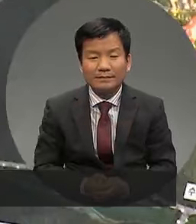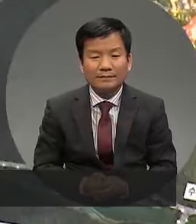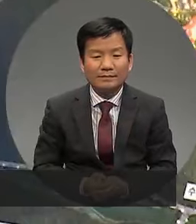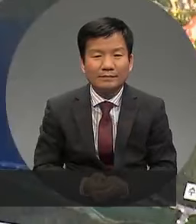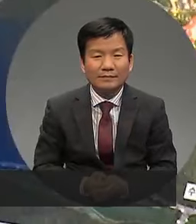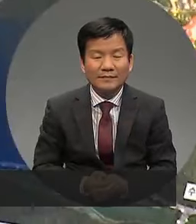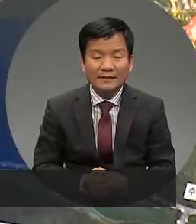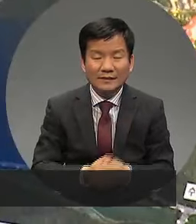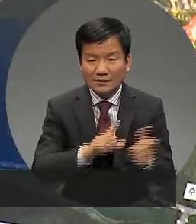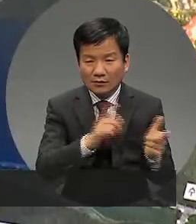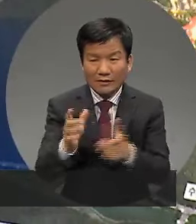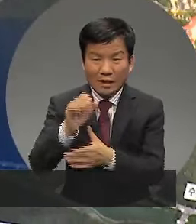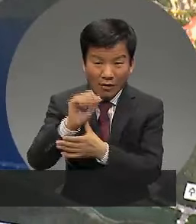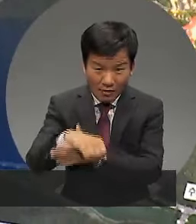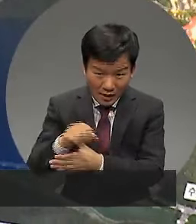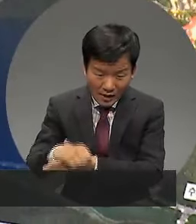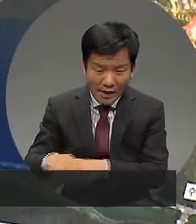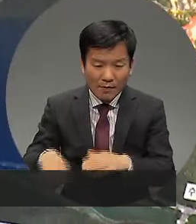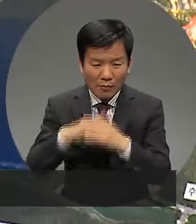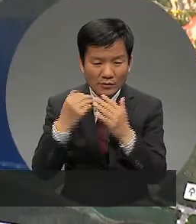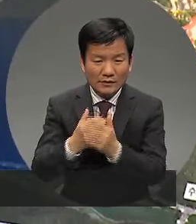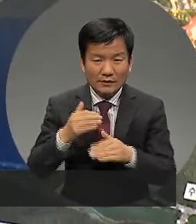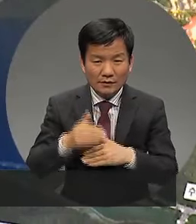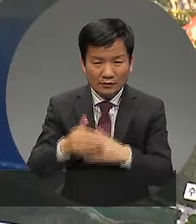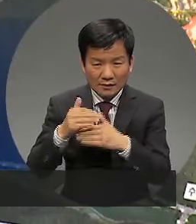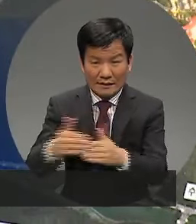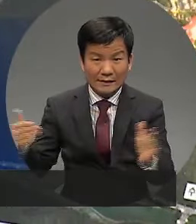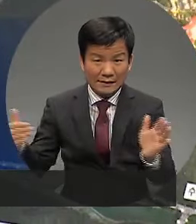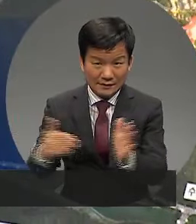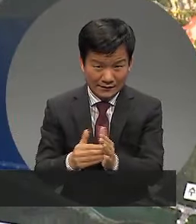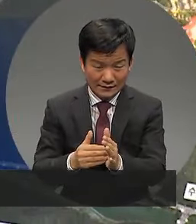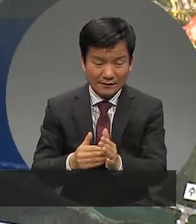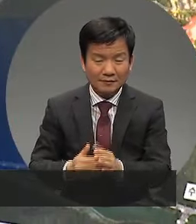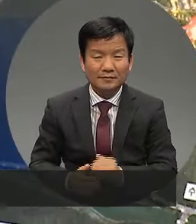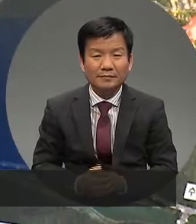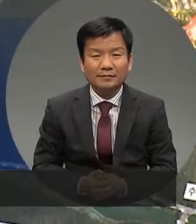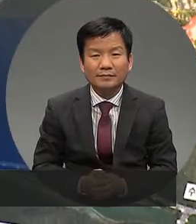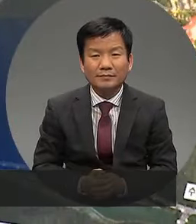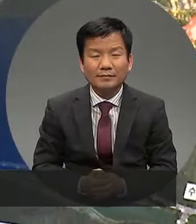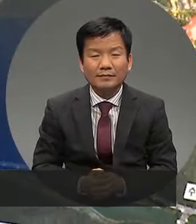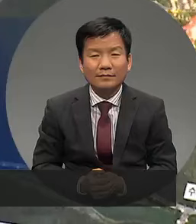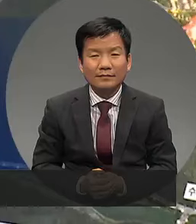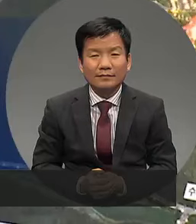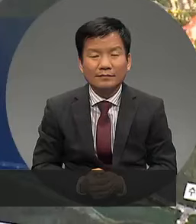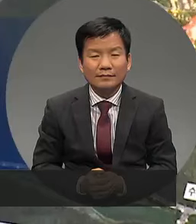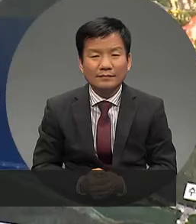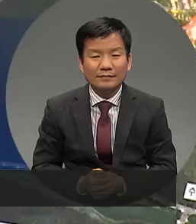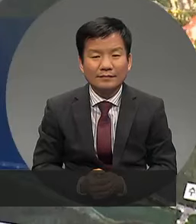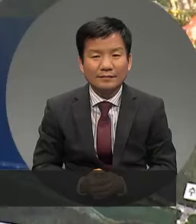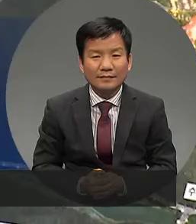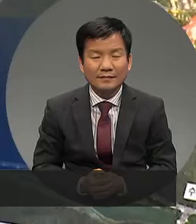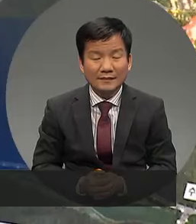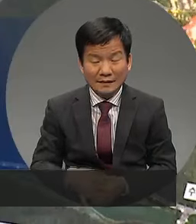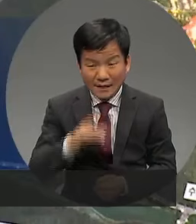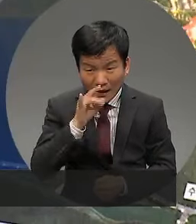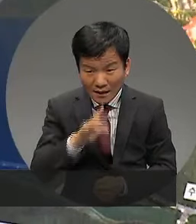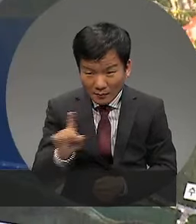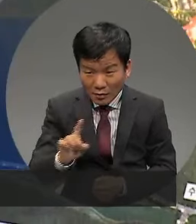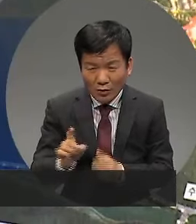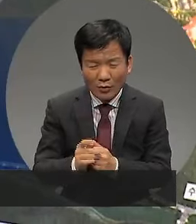각종 인허가라든가 모든 행정절차가 거의 다 마무리되어 있는 상태인데 유독 그 안 된